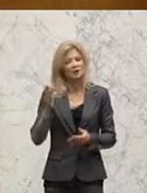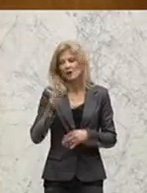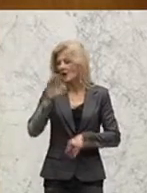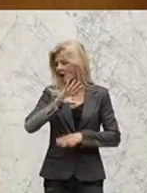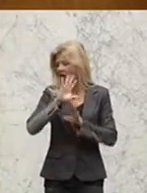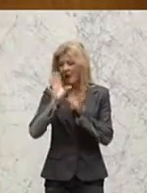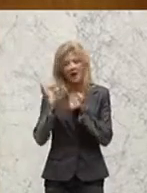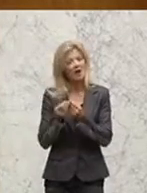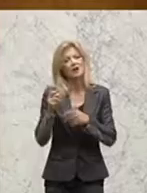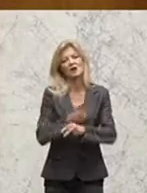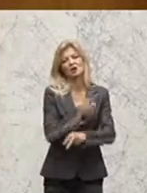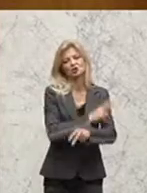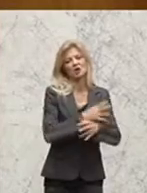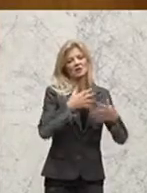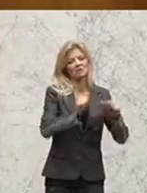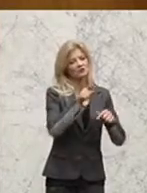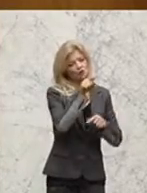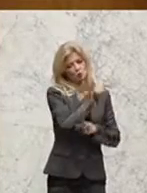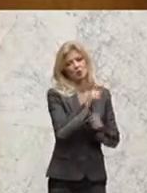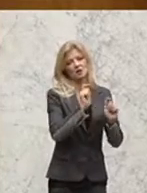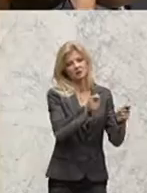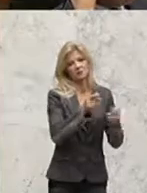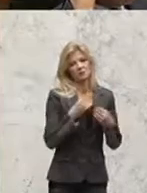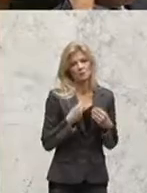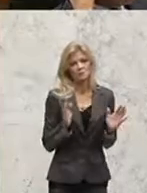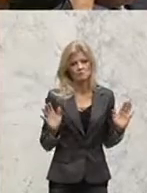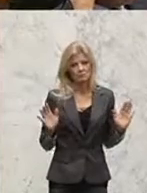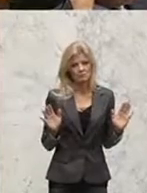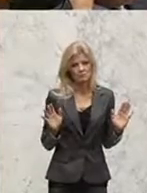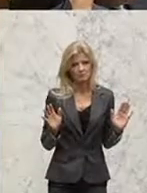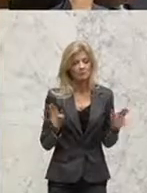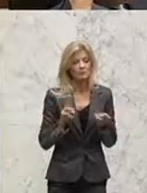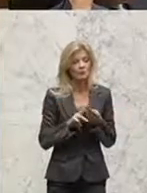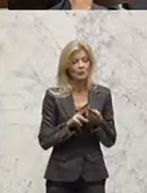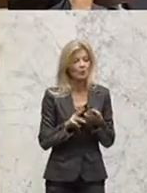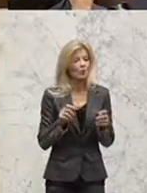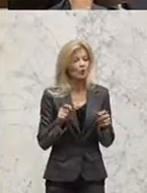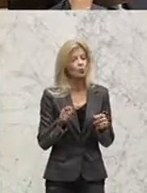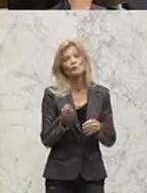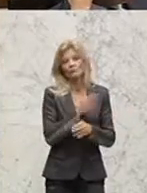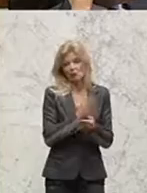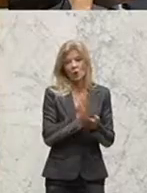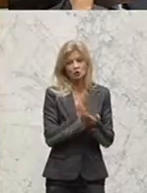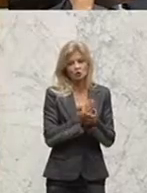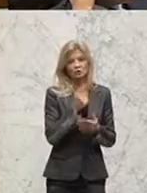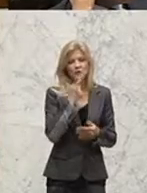der Staatsanwaltschaft angezeigt. Zudem waren bereits, wie zuvor erwähnt, Änderungsvorschläge im